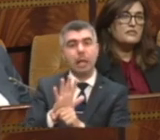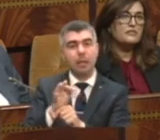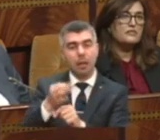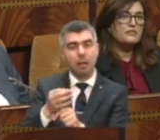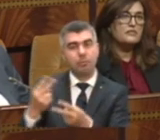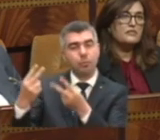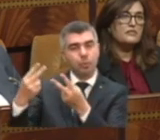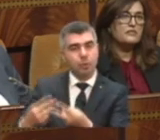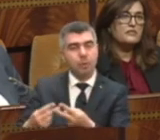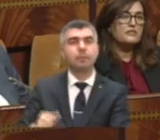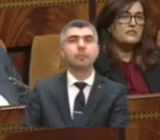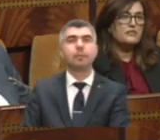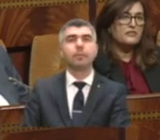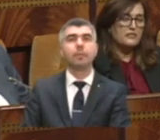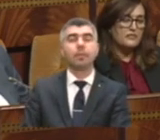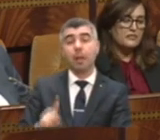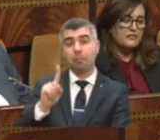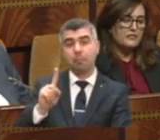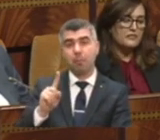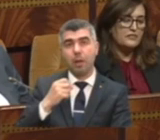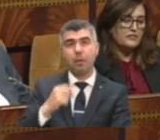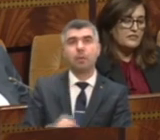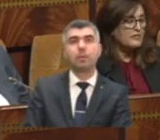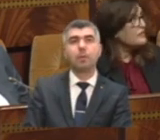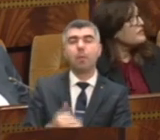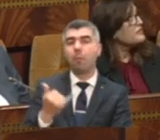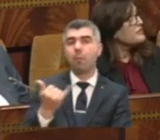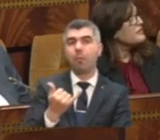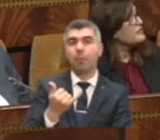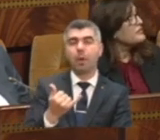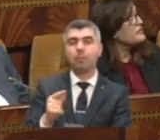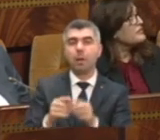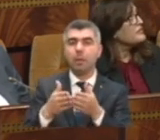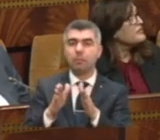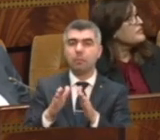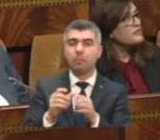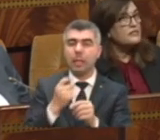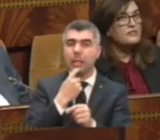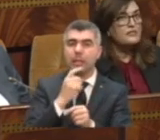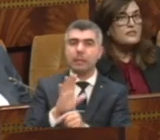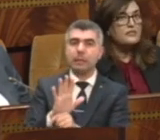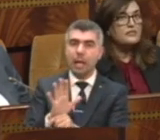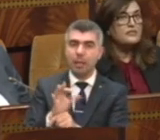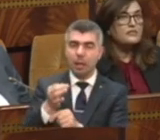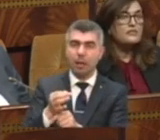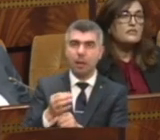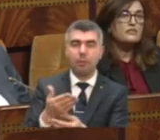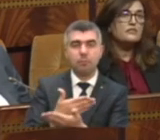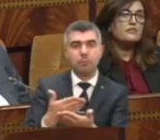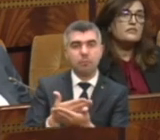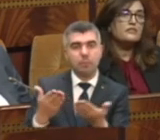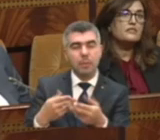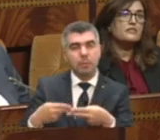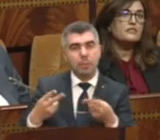استثمارات اخرى، ولكن كيشرطوا بانهم خص يتم فتح ديال هذا المطار هذا اللي لا شك انه غادي